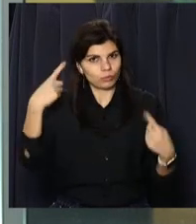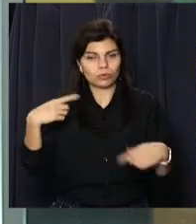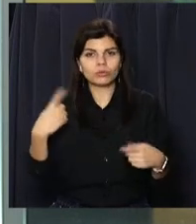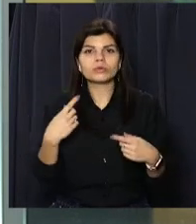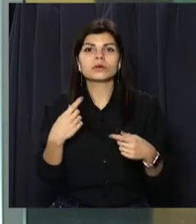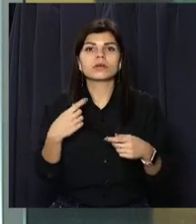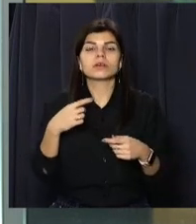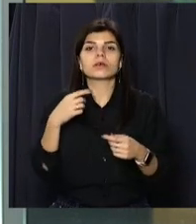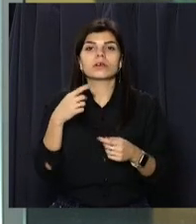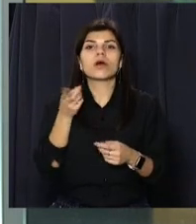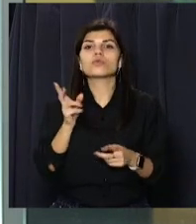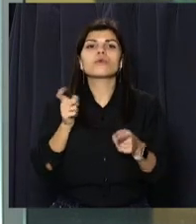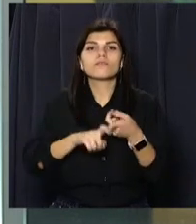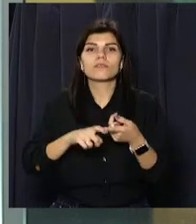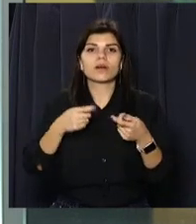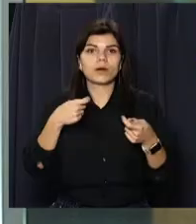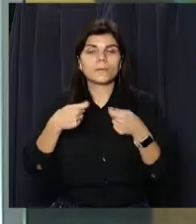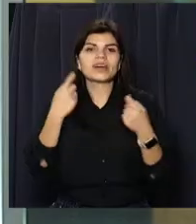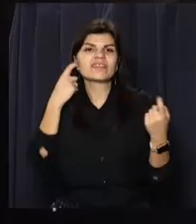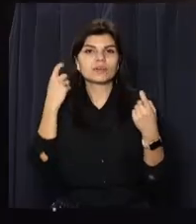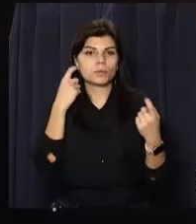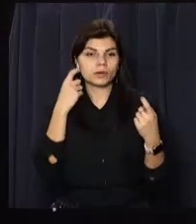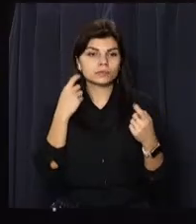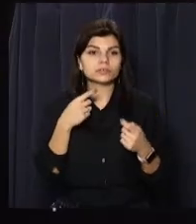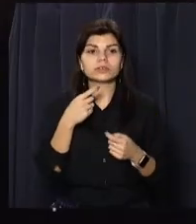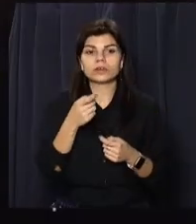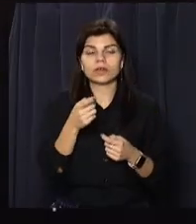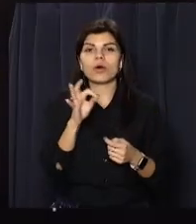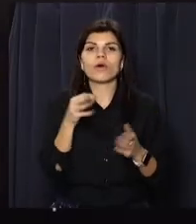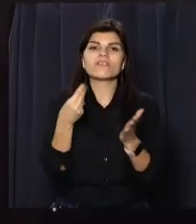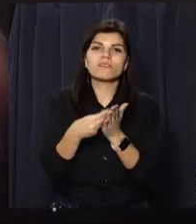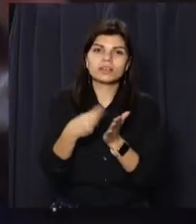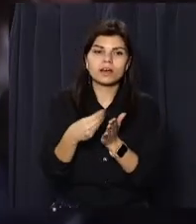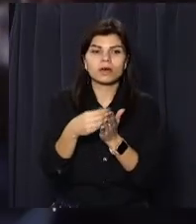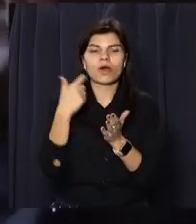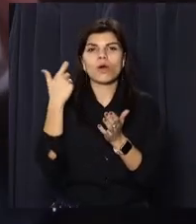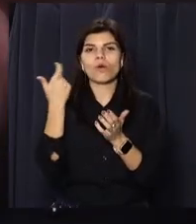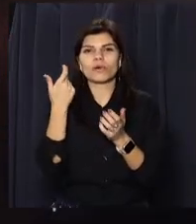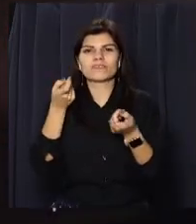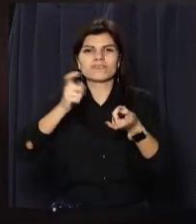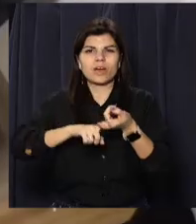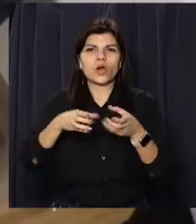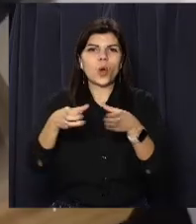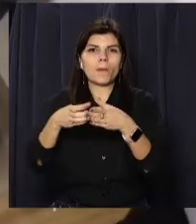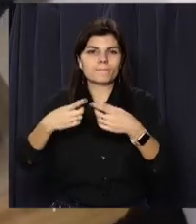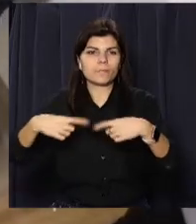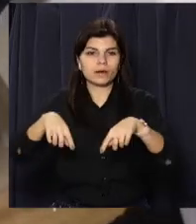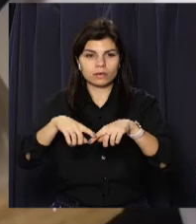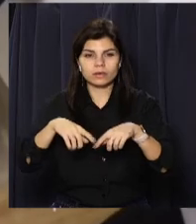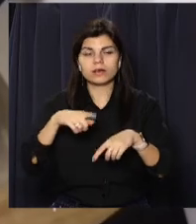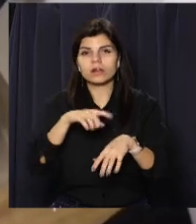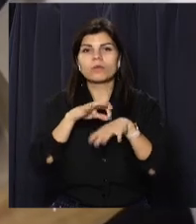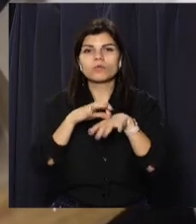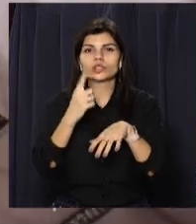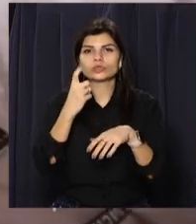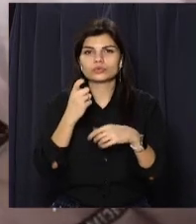500 людей, причетних до торгівлі персональними даними, відомостями про фінансово-господарську діяльність компаній. Провела її